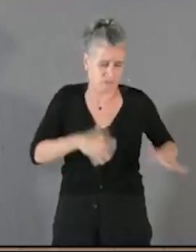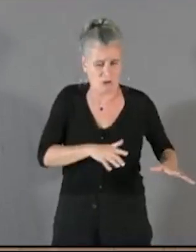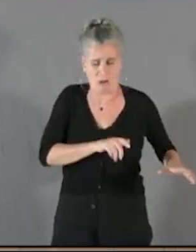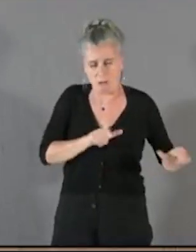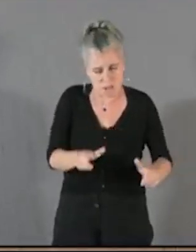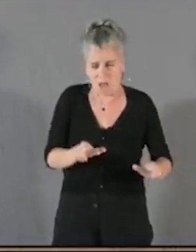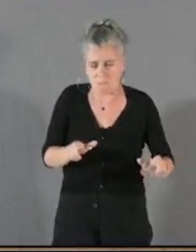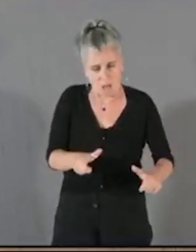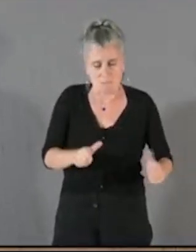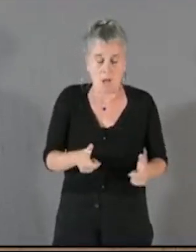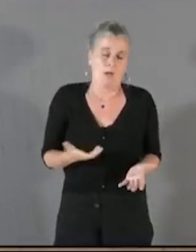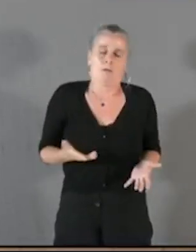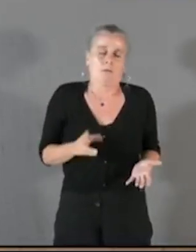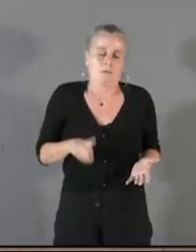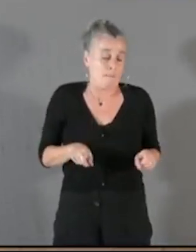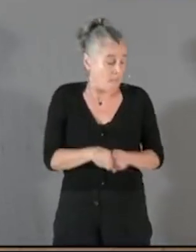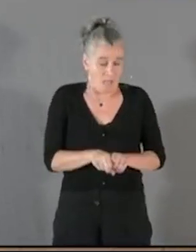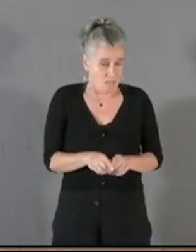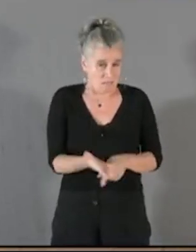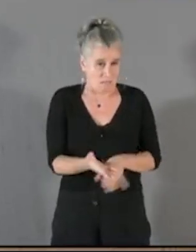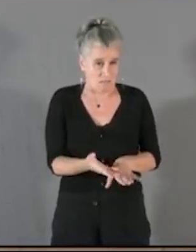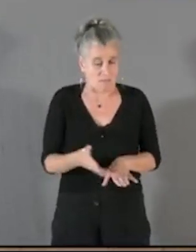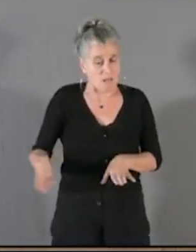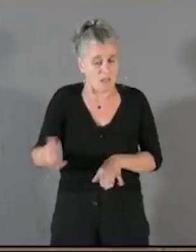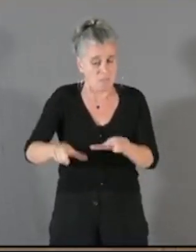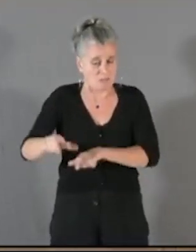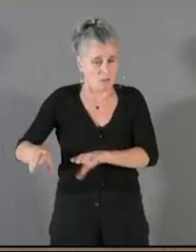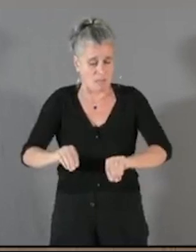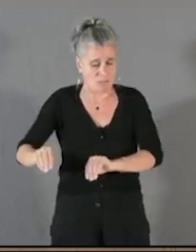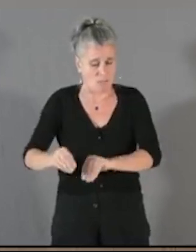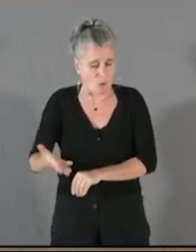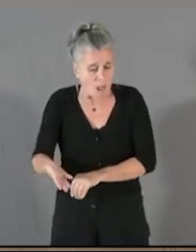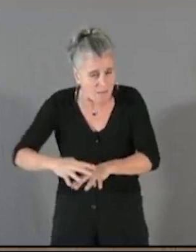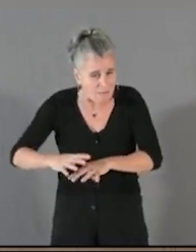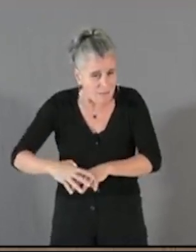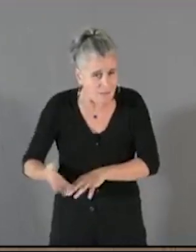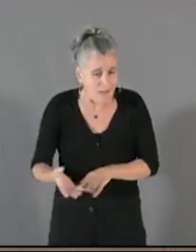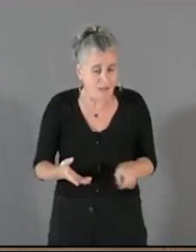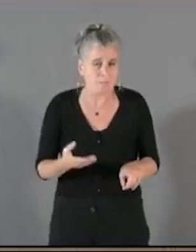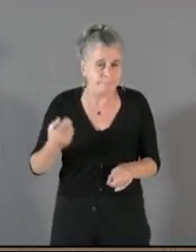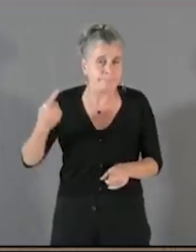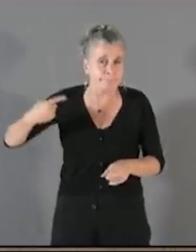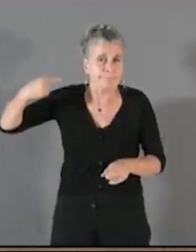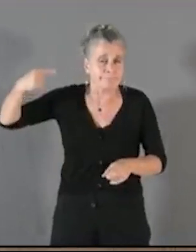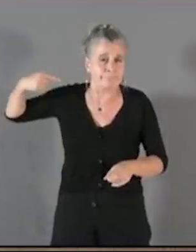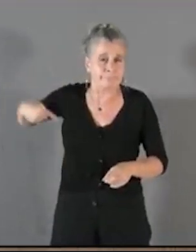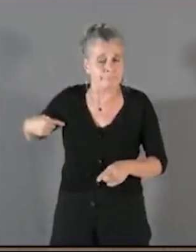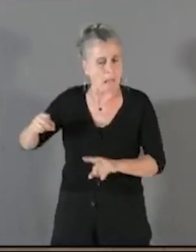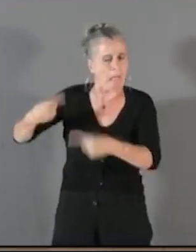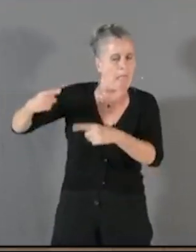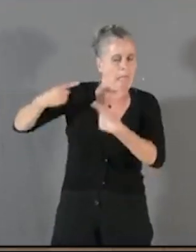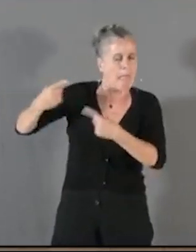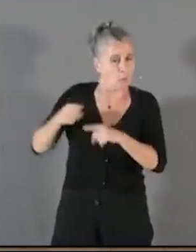habitants de ce quartier ne sont pas nécessairement des Marseillais historiques. Et eux se plaignent aussi, mais ce sont des